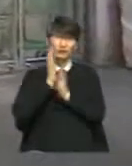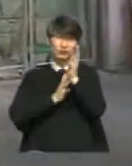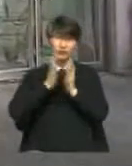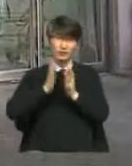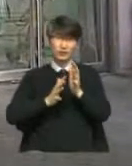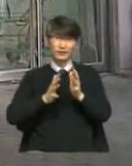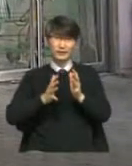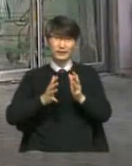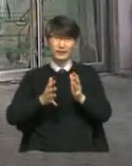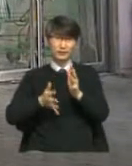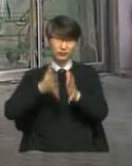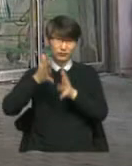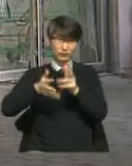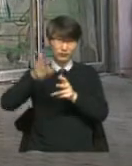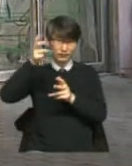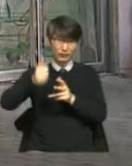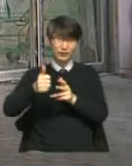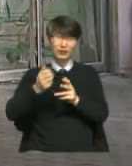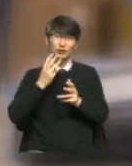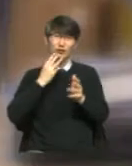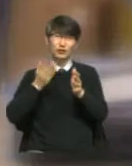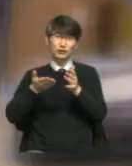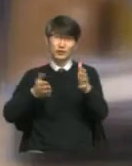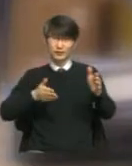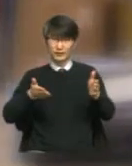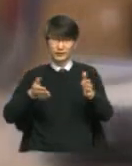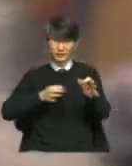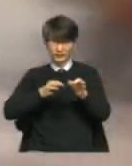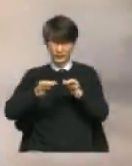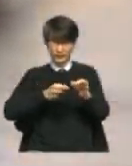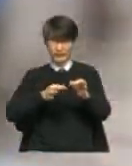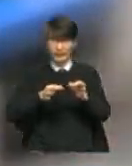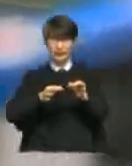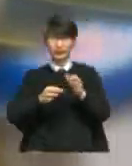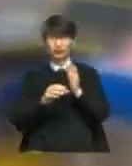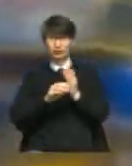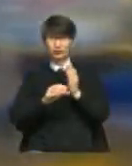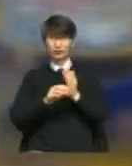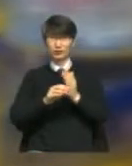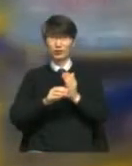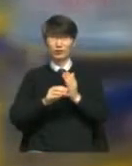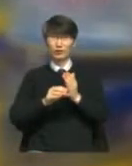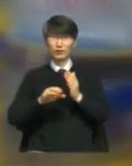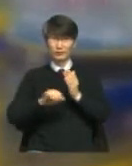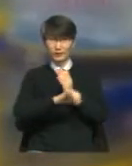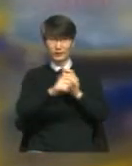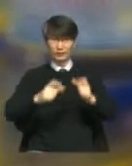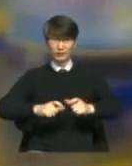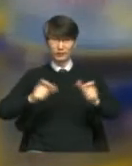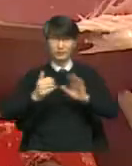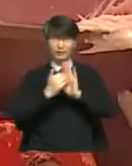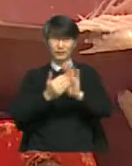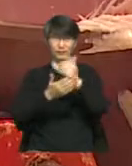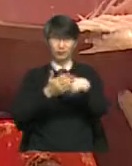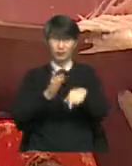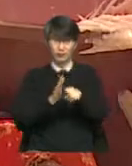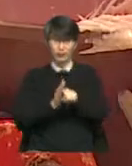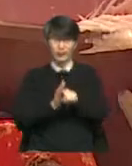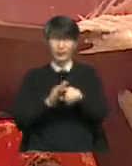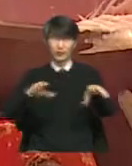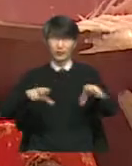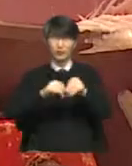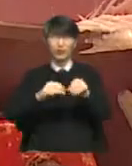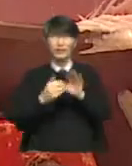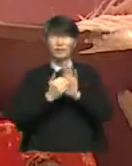농수산식품공사는 유동 인구가 많은 서울시내 농수산 도매시장을 중심으로 코로나 바이러스 감염 확산을 방지하기 위한